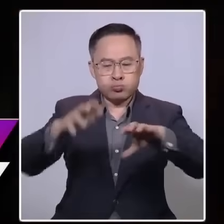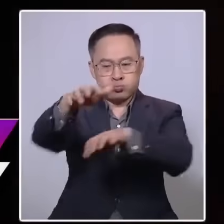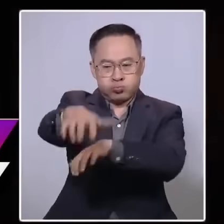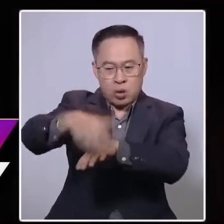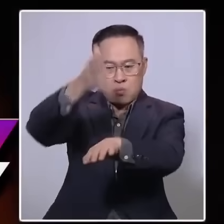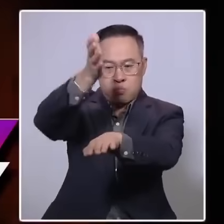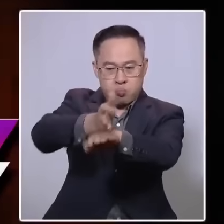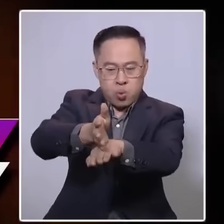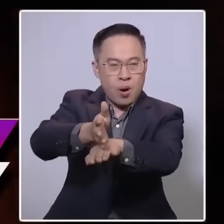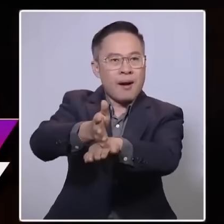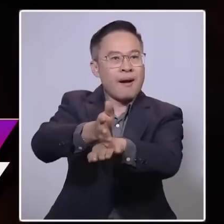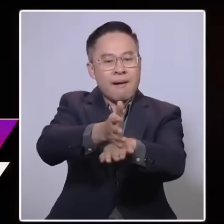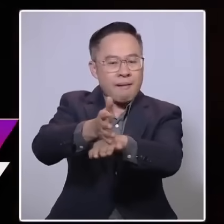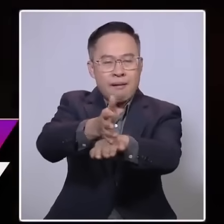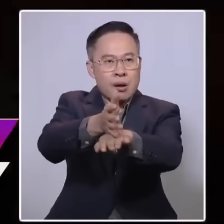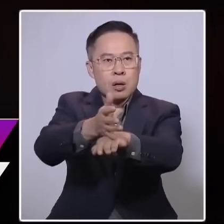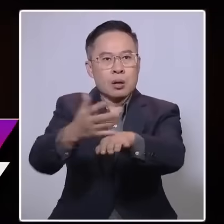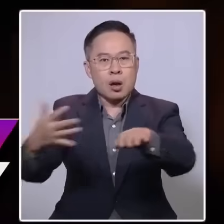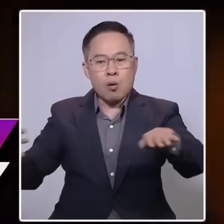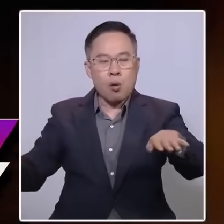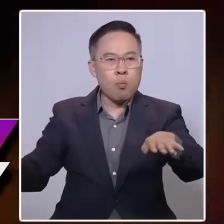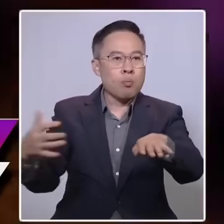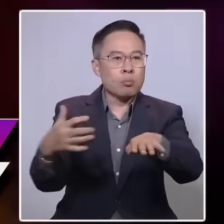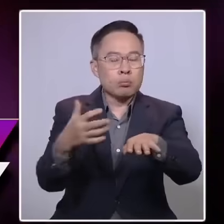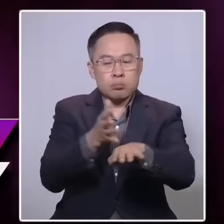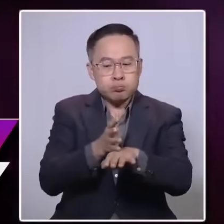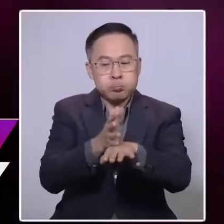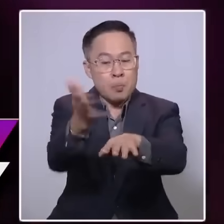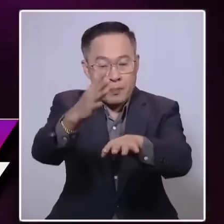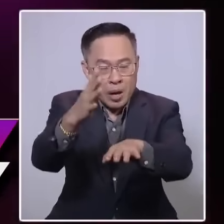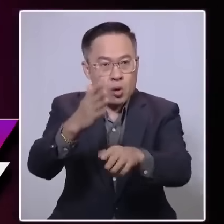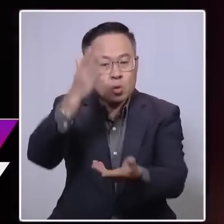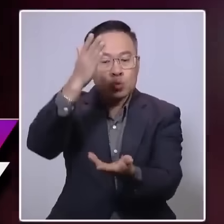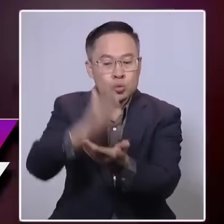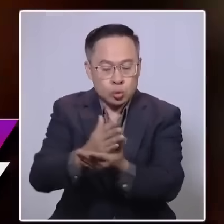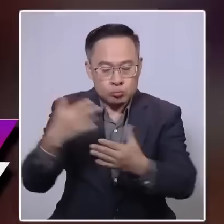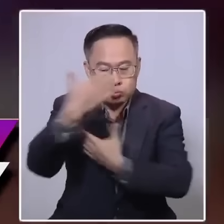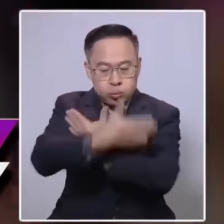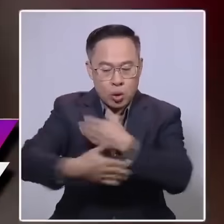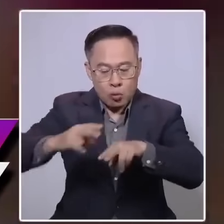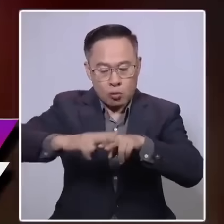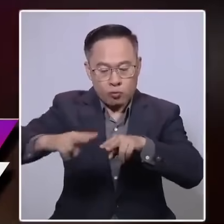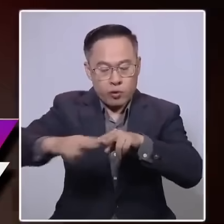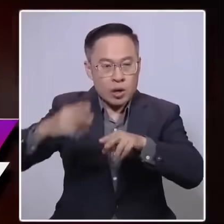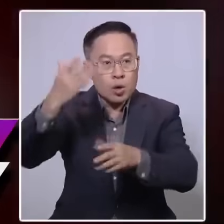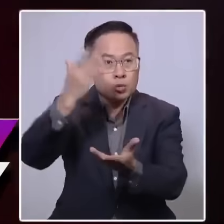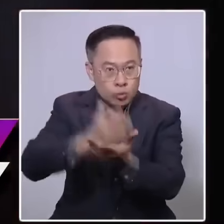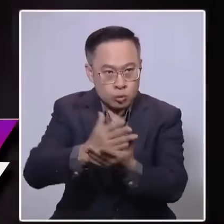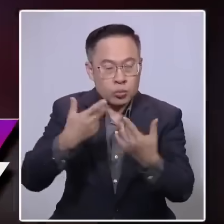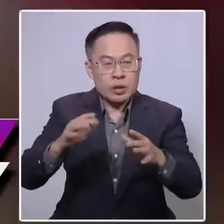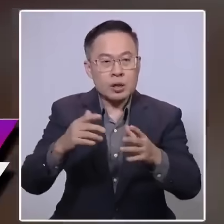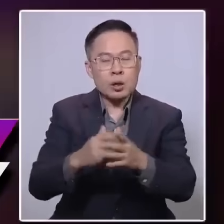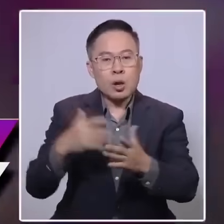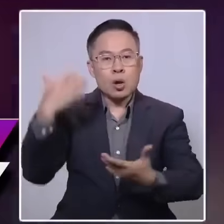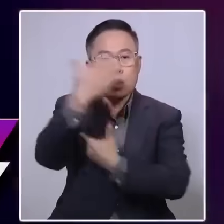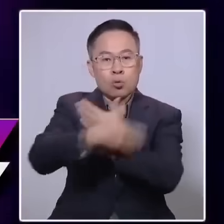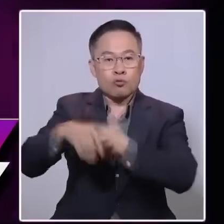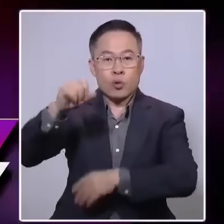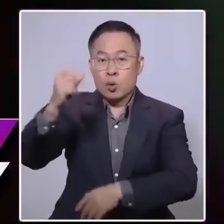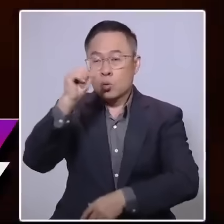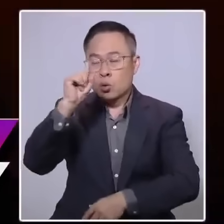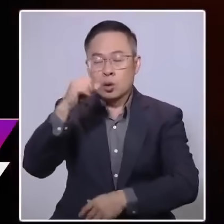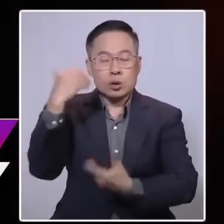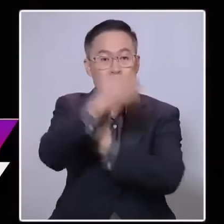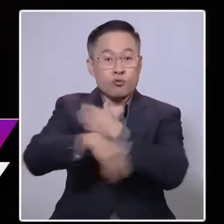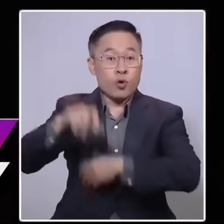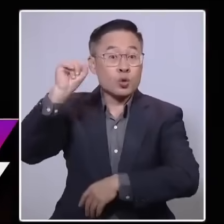พแบบนี้พังยับเลยนะคะทั้งรถไฟแล้วก็รวมทั้งบรรทุก18ล้อด้วยค่ะแล้วก็ส่งผลให้เมื่อวานนี้